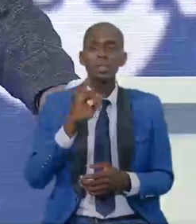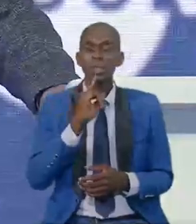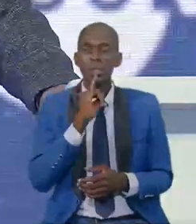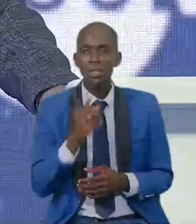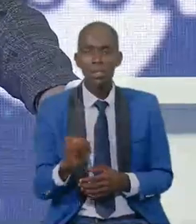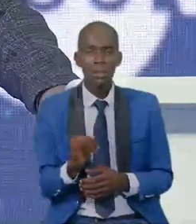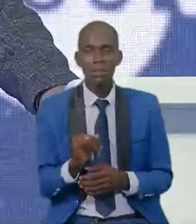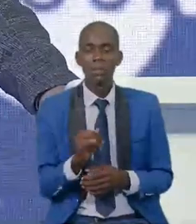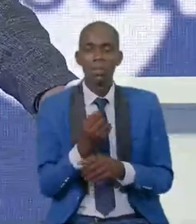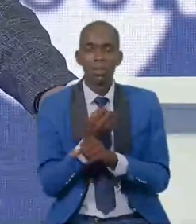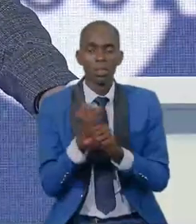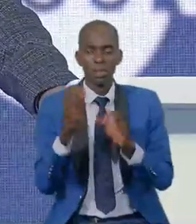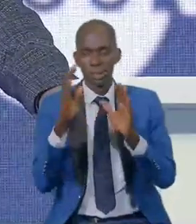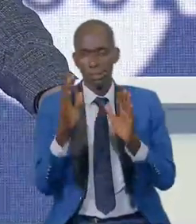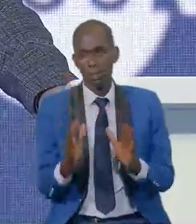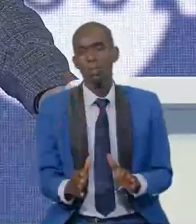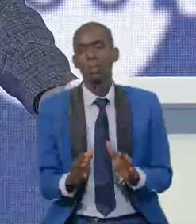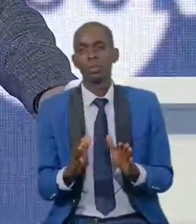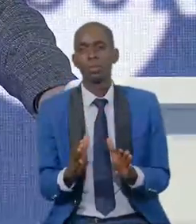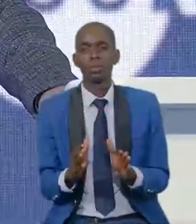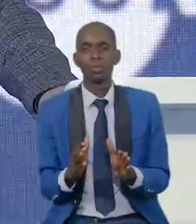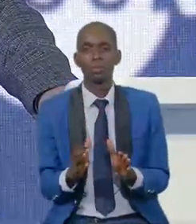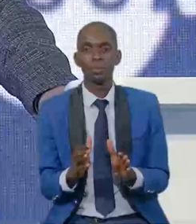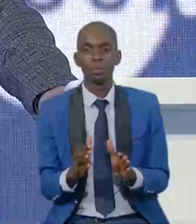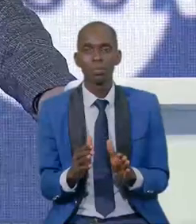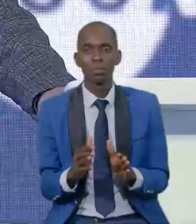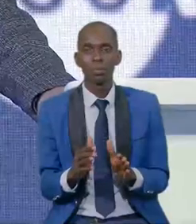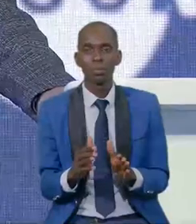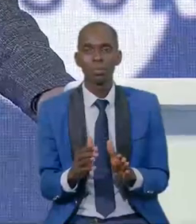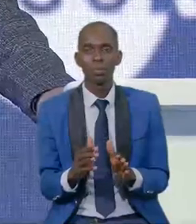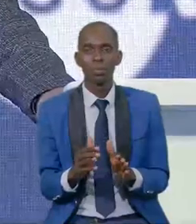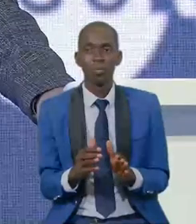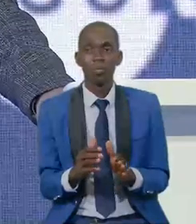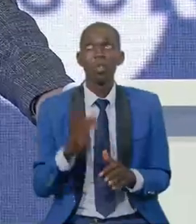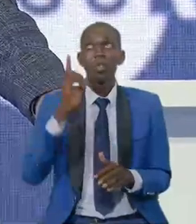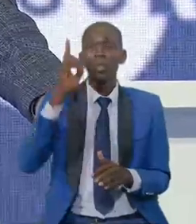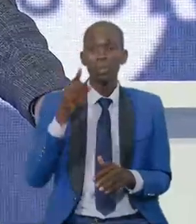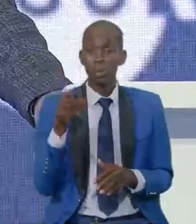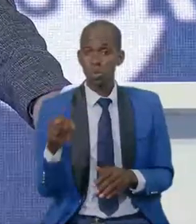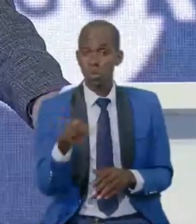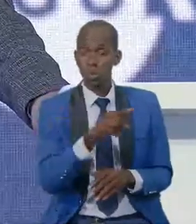the justifier. Et il est juste et le justificateur. Guilty.